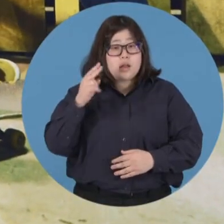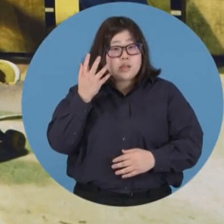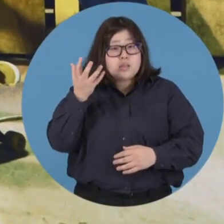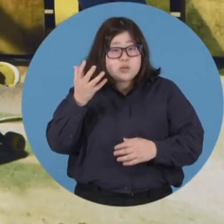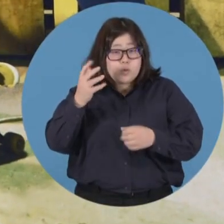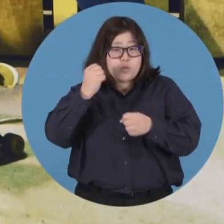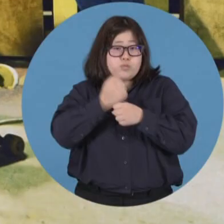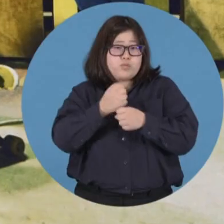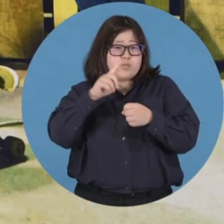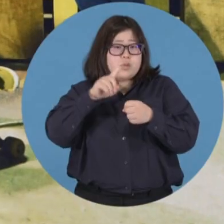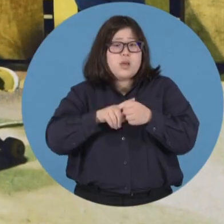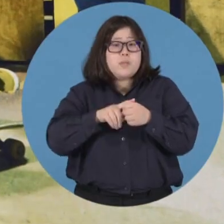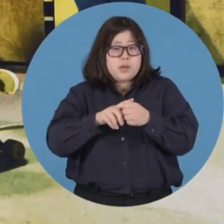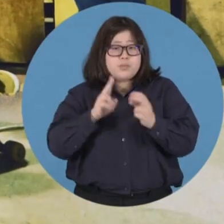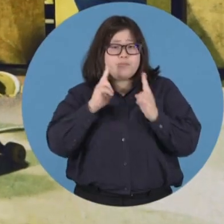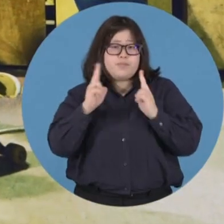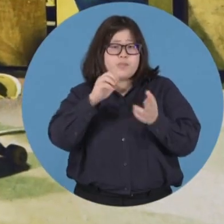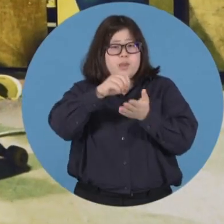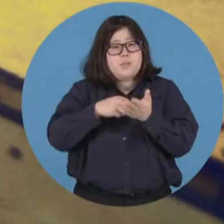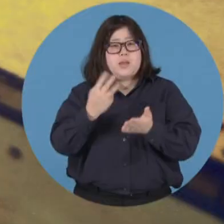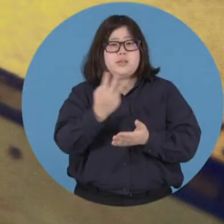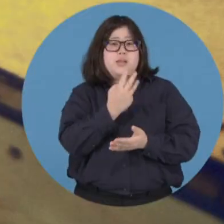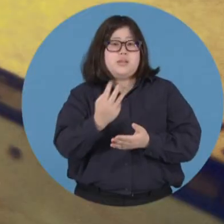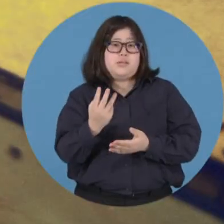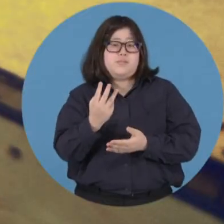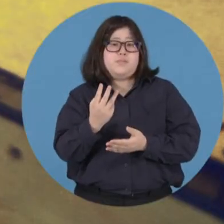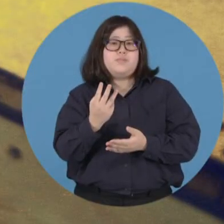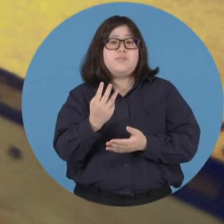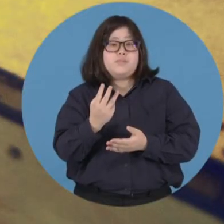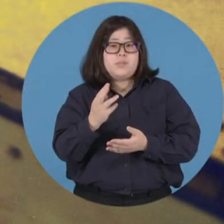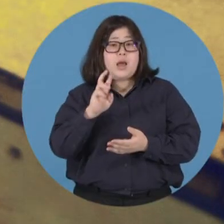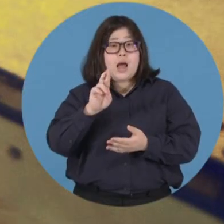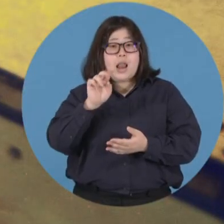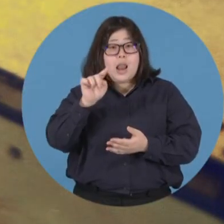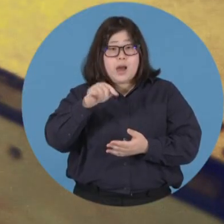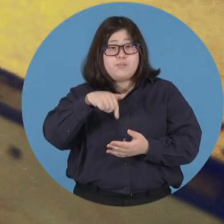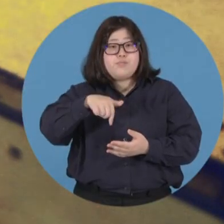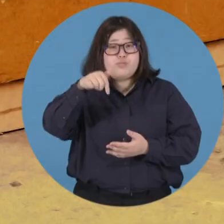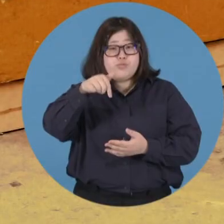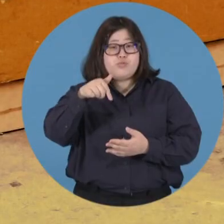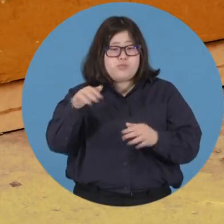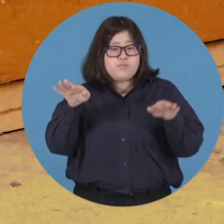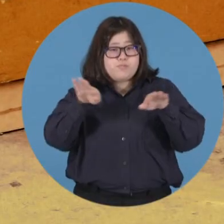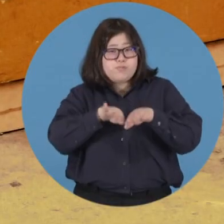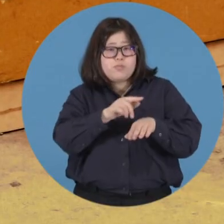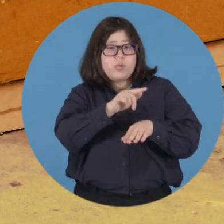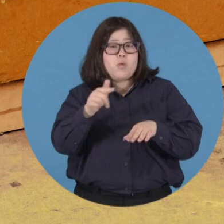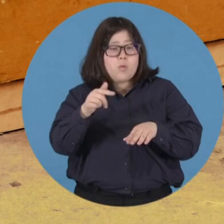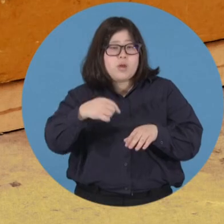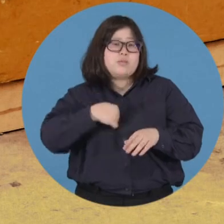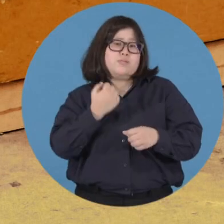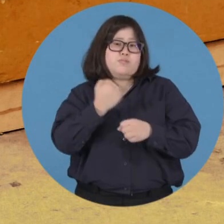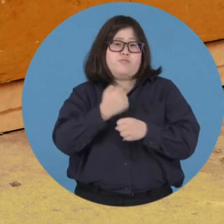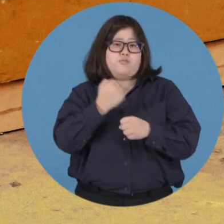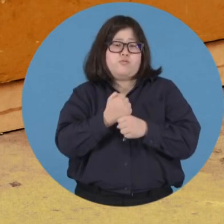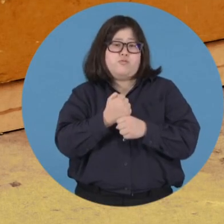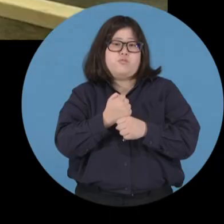パークを作るために脱サラした3人。ランプと呼ばれる障害物は全て彼らの手作